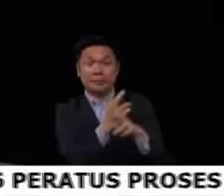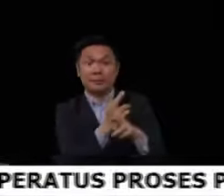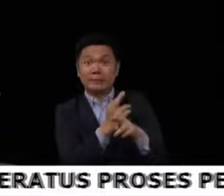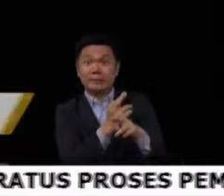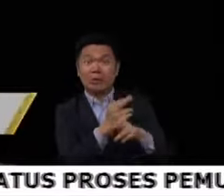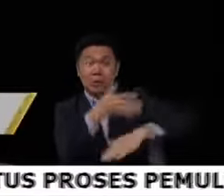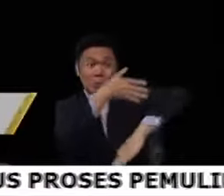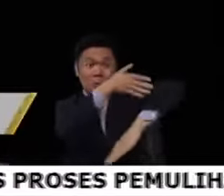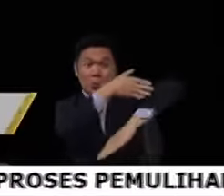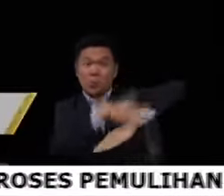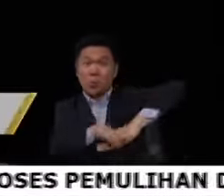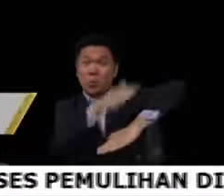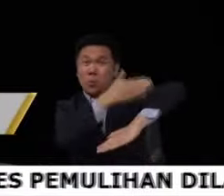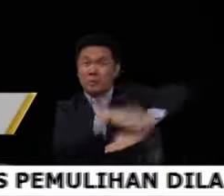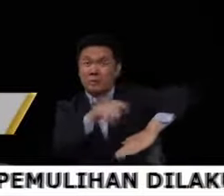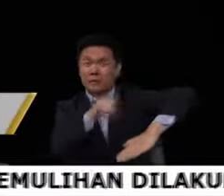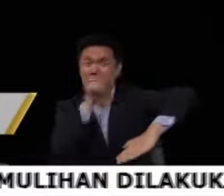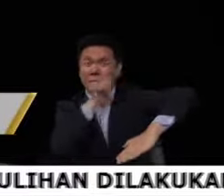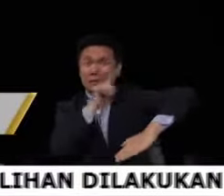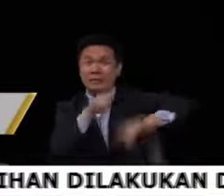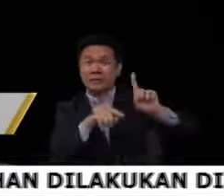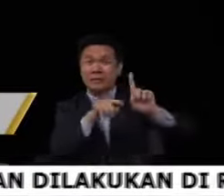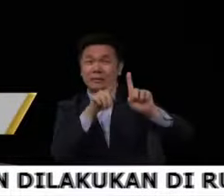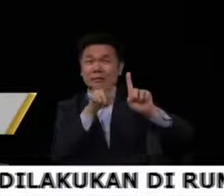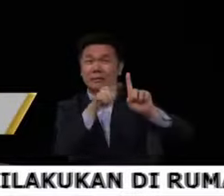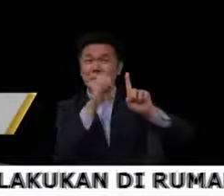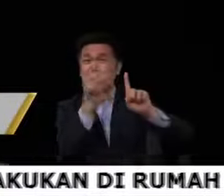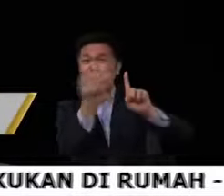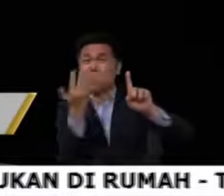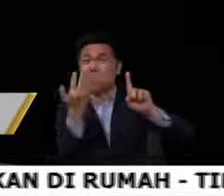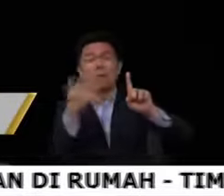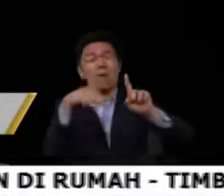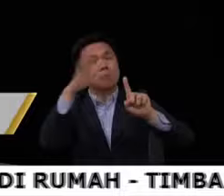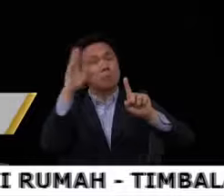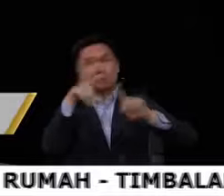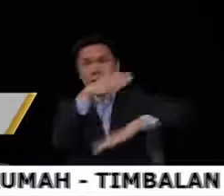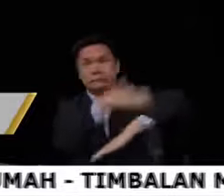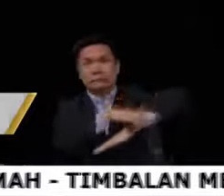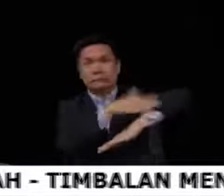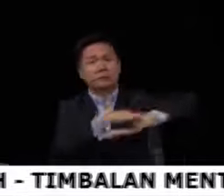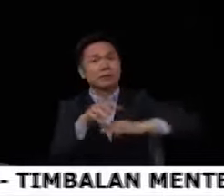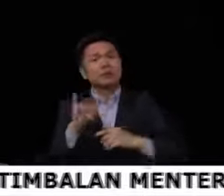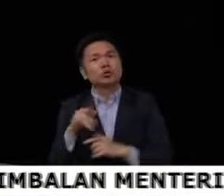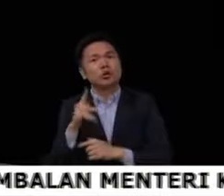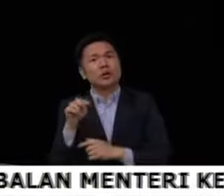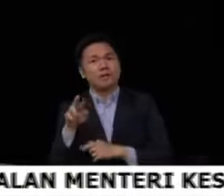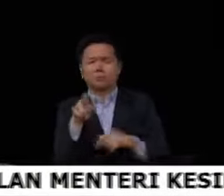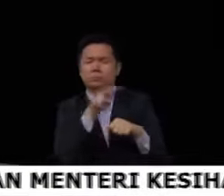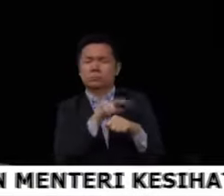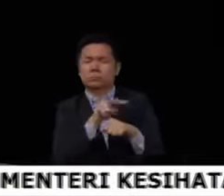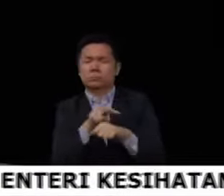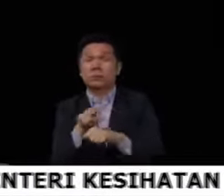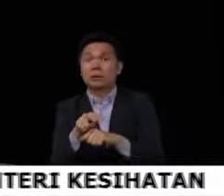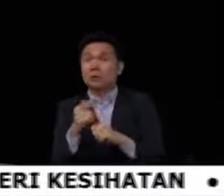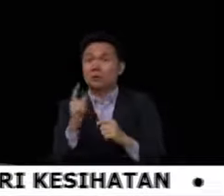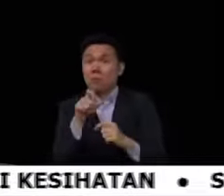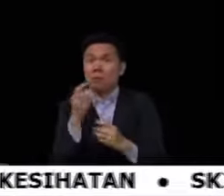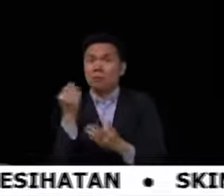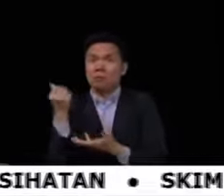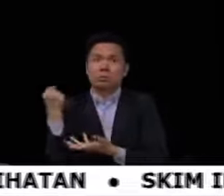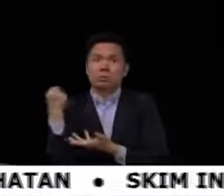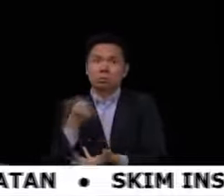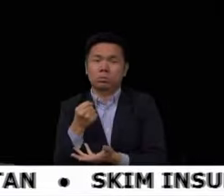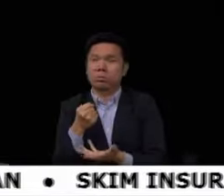kepada curut yang kredibel seribu lebih yang kritikal yang kita kena pasti melalui jka Ini Membutuhkan rujukan besar